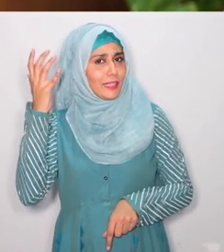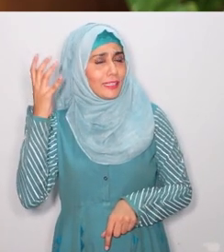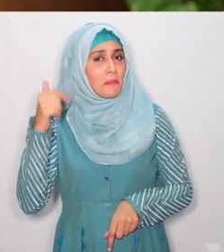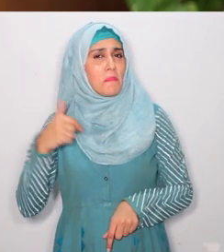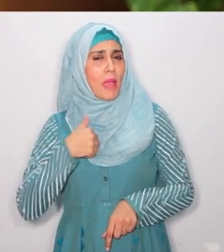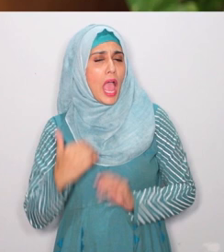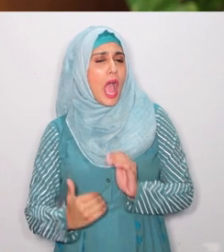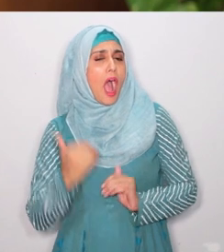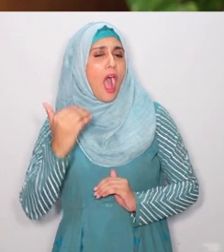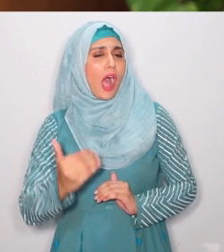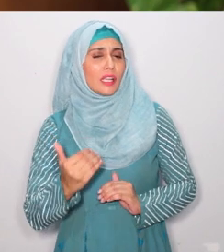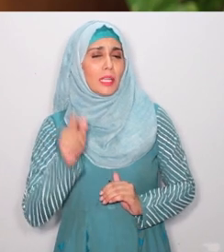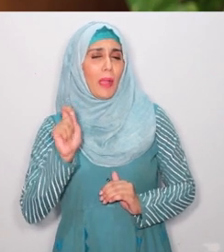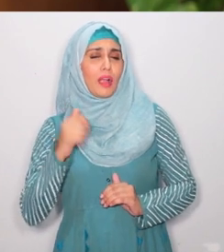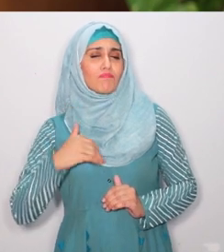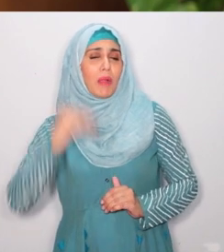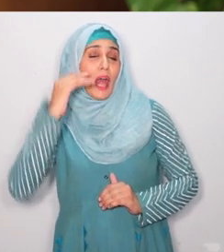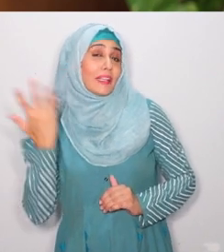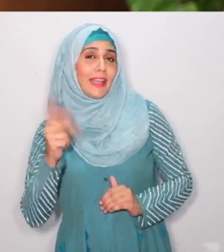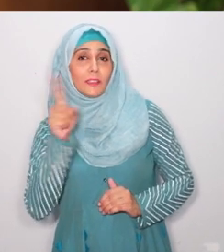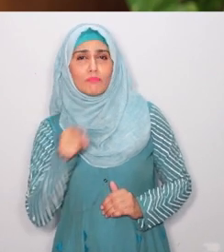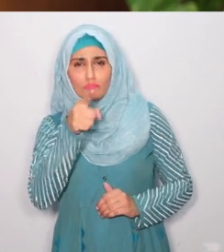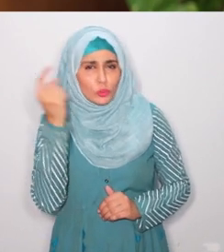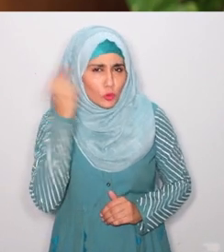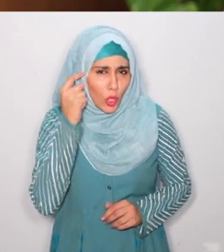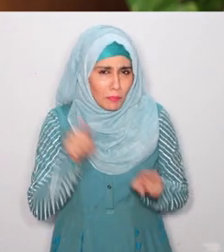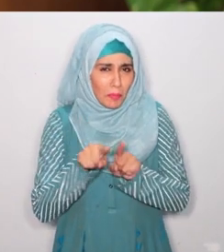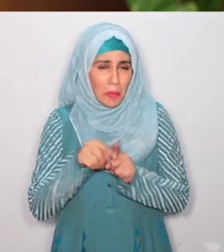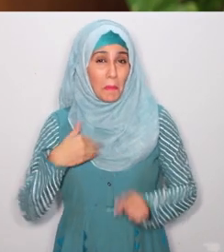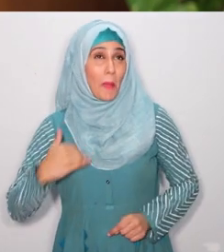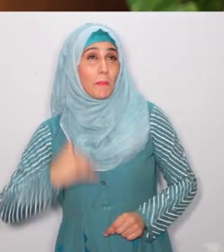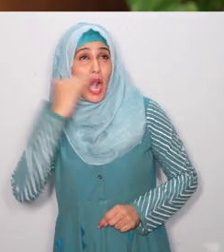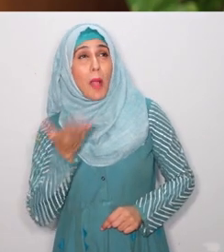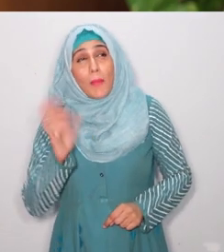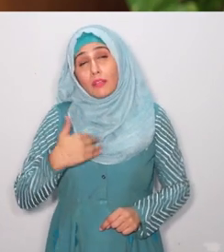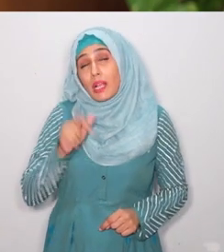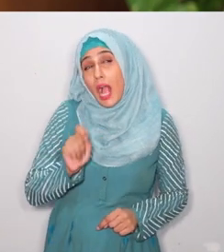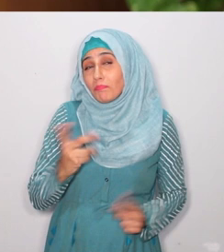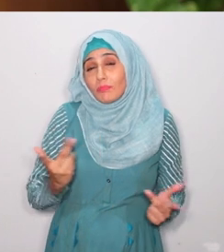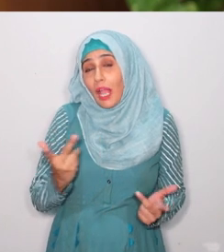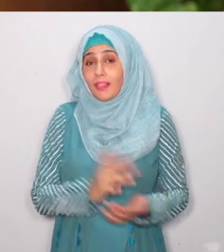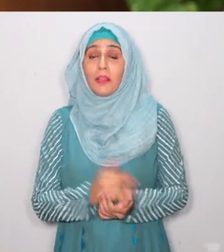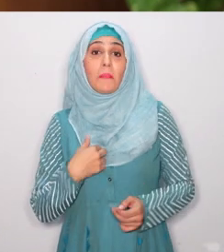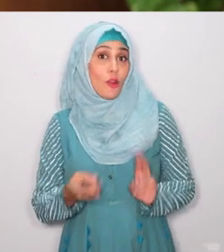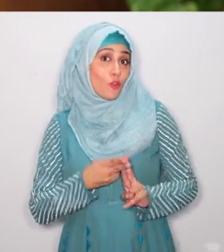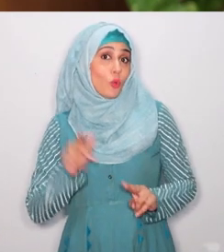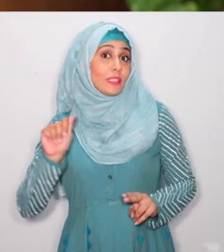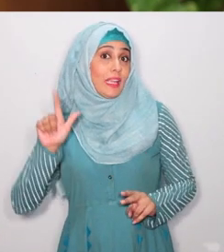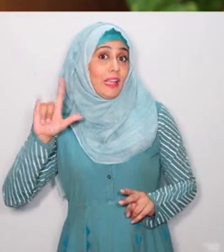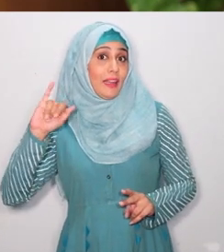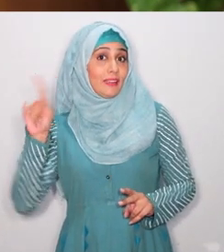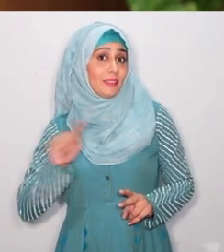मैं बनूं। आप भी सोचते होंगे ना कि मैं क्या बनूं। मेरी दोस्त अलीज़े भी सोचती है।